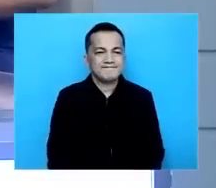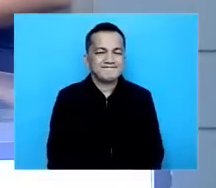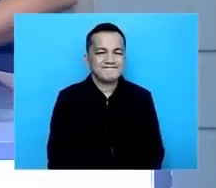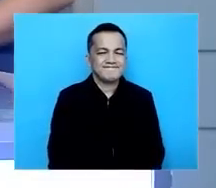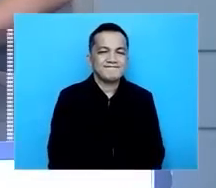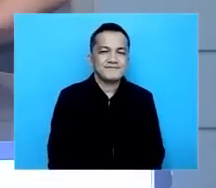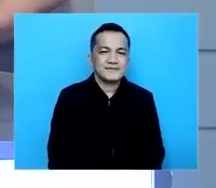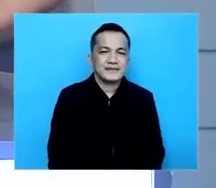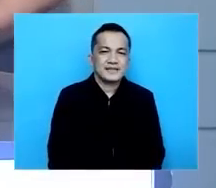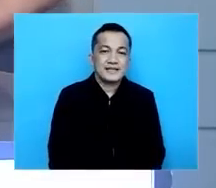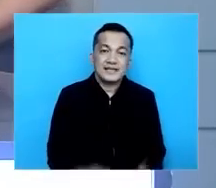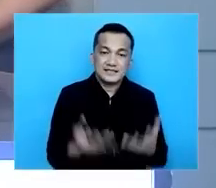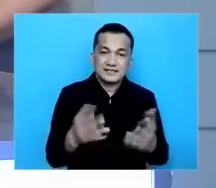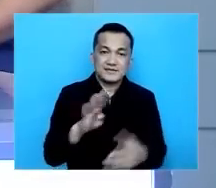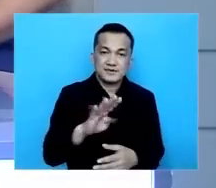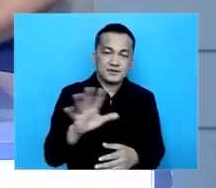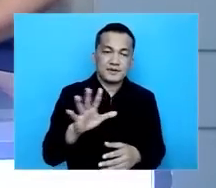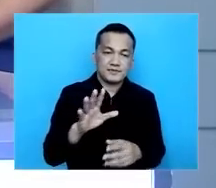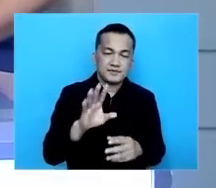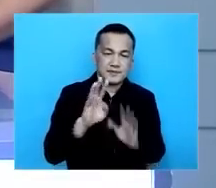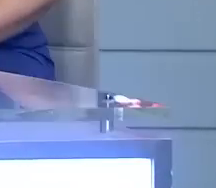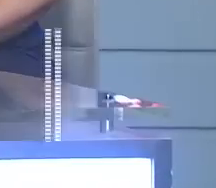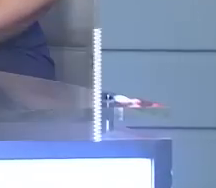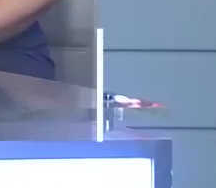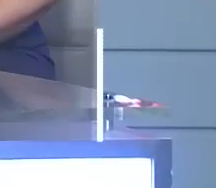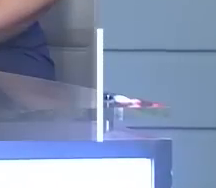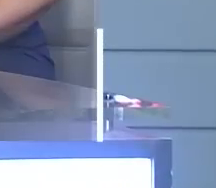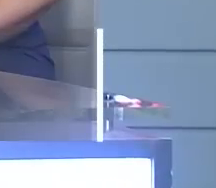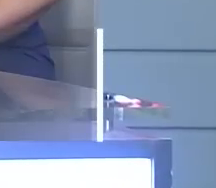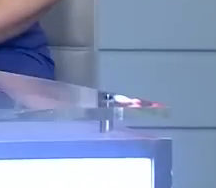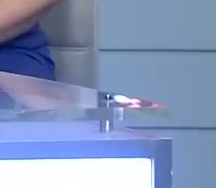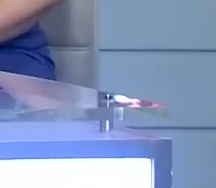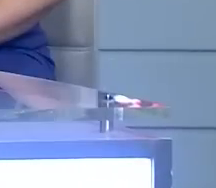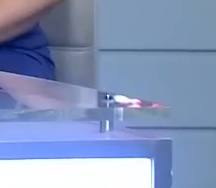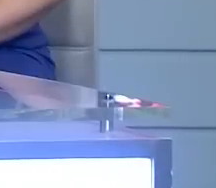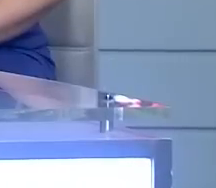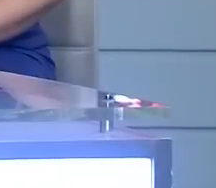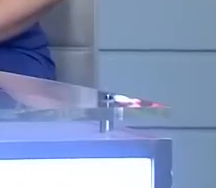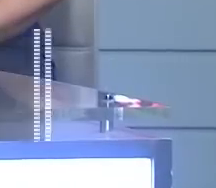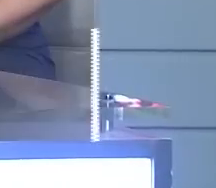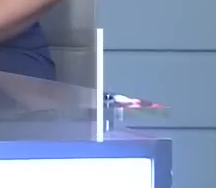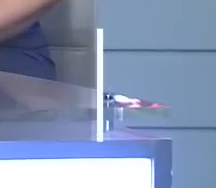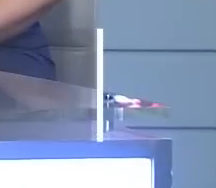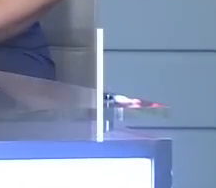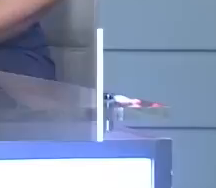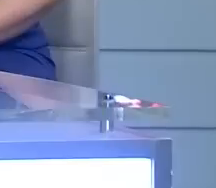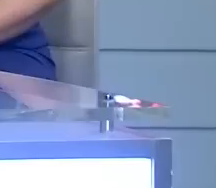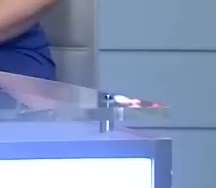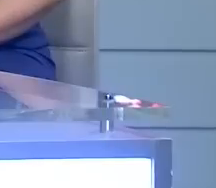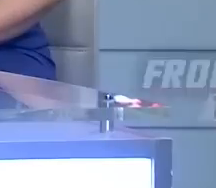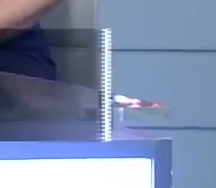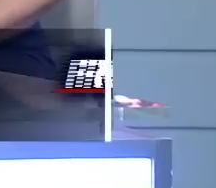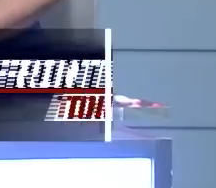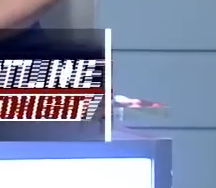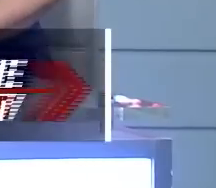At yan po ang 45 minuto pag-imay sa mahalagang headlines. Balita at diskusyon para sa paghubog ng matalinong opinion. Kami yung